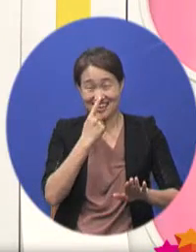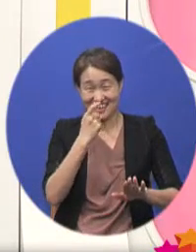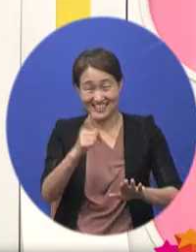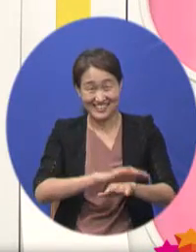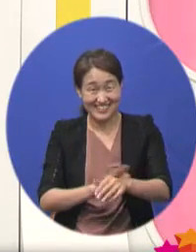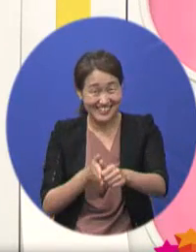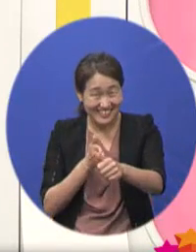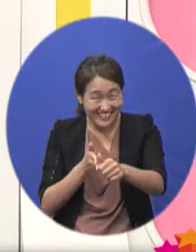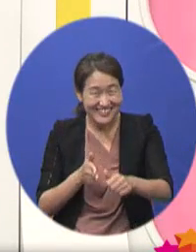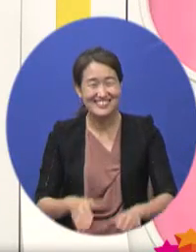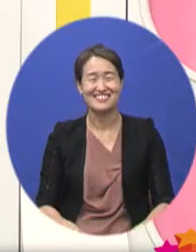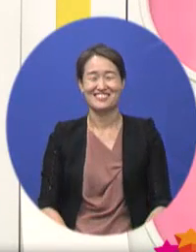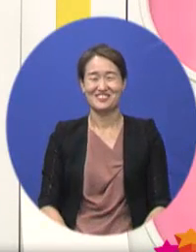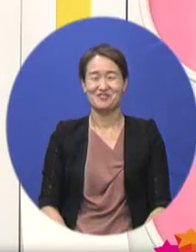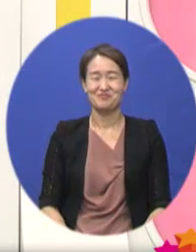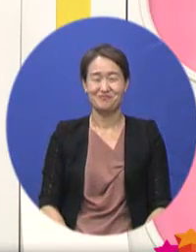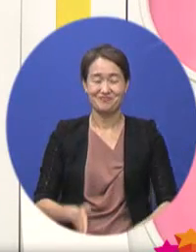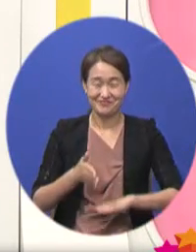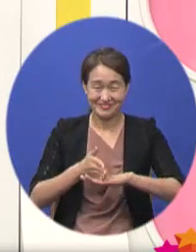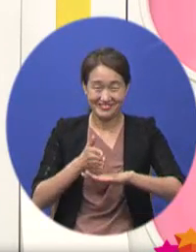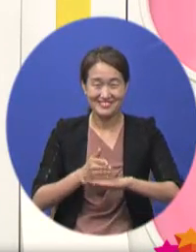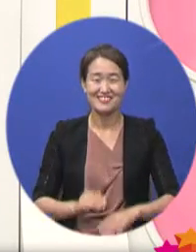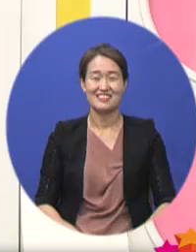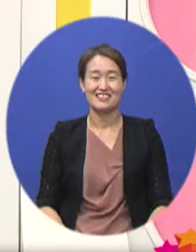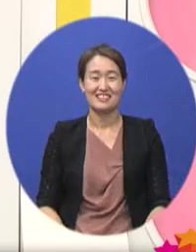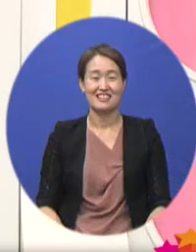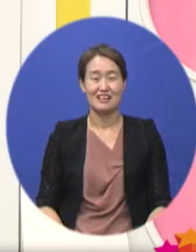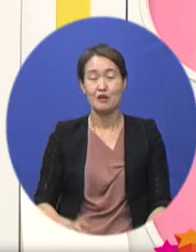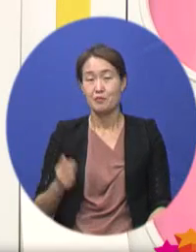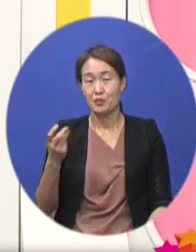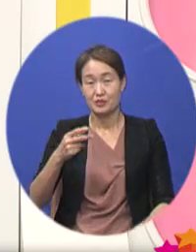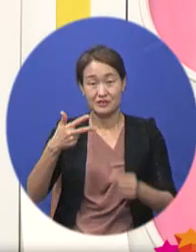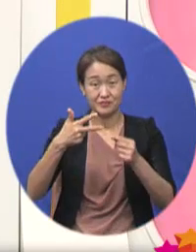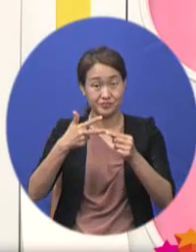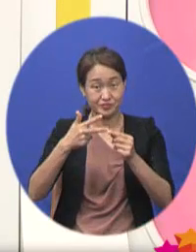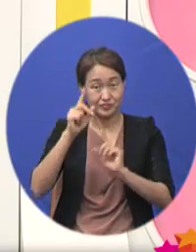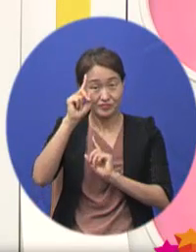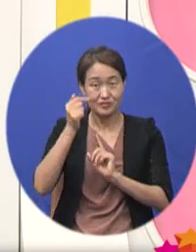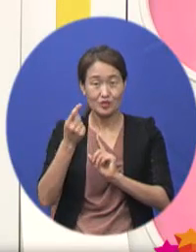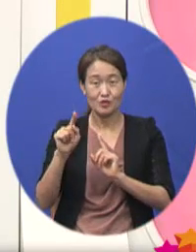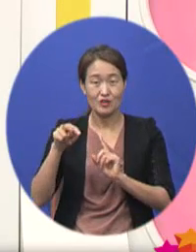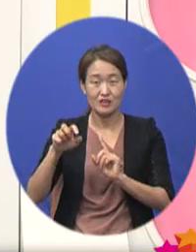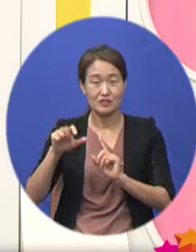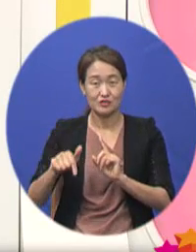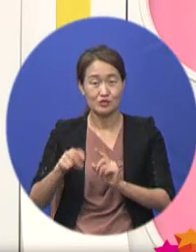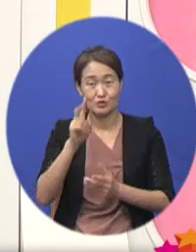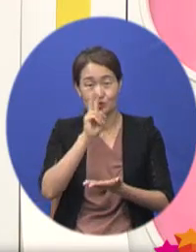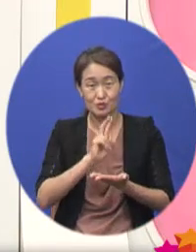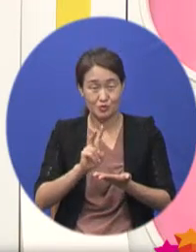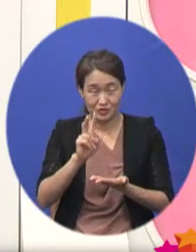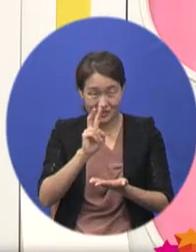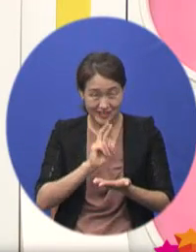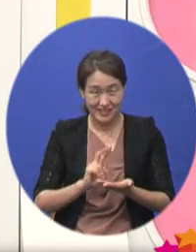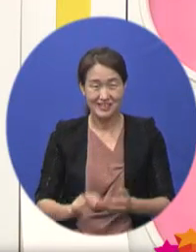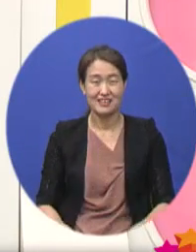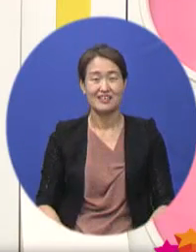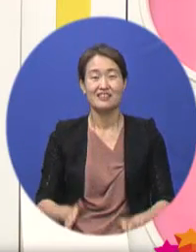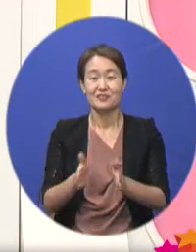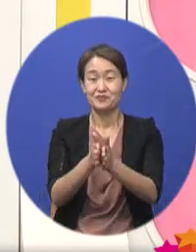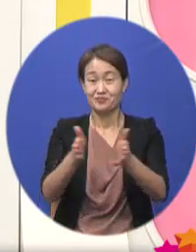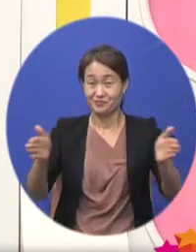잘해주세요. 네. 네. 네, 고맙습니다. 자, 우리 참가번호 네, 7번 이화승 님이 불러드리는 우러라 열풍아